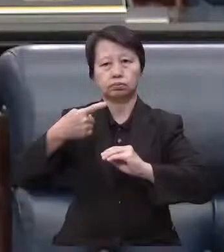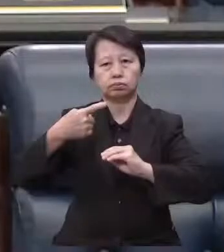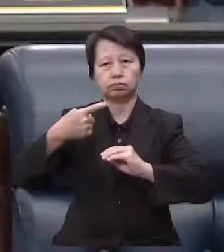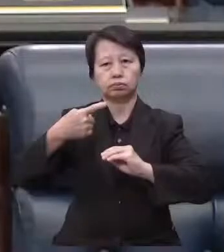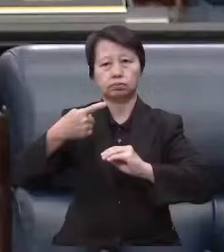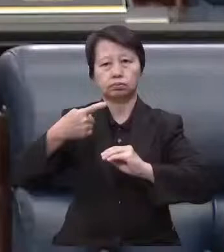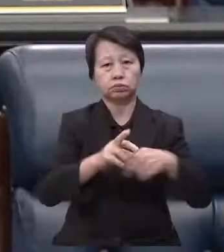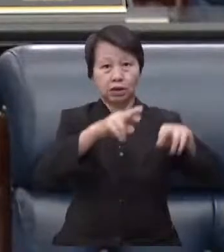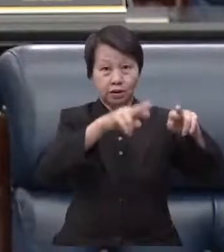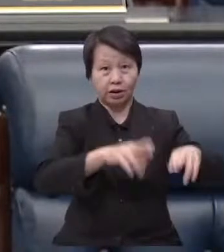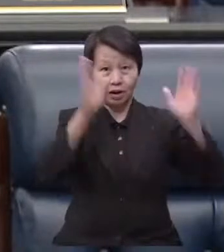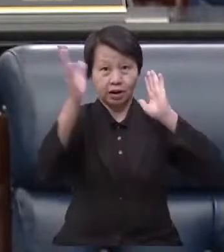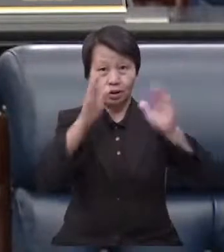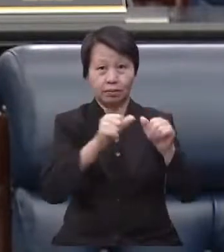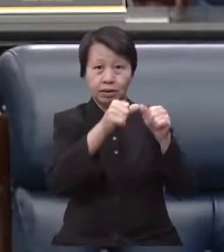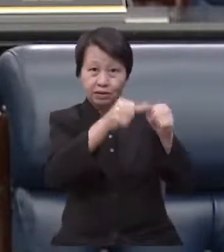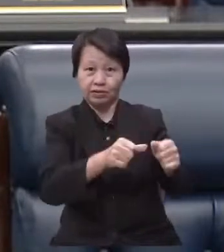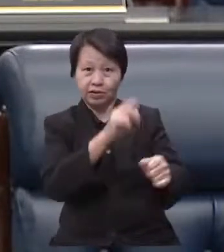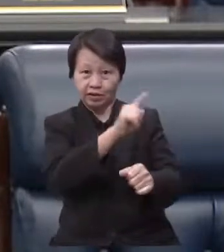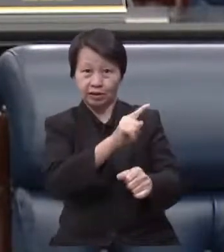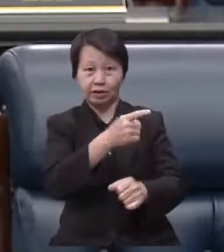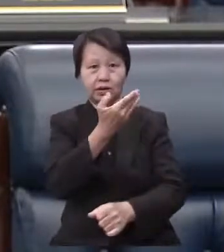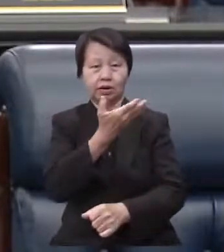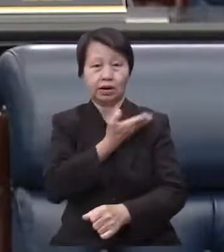keadaan rakyat Malaysia yang berada di sana,